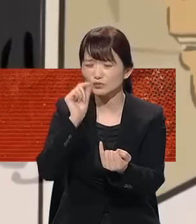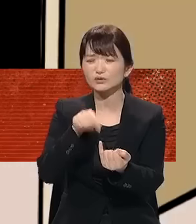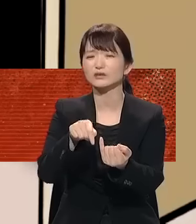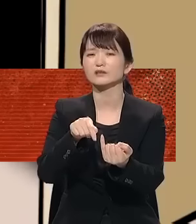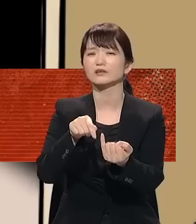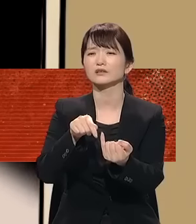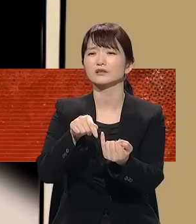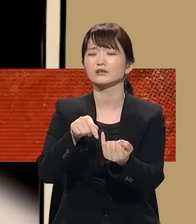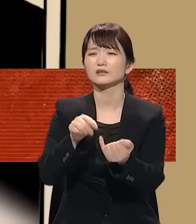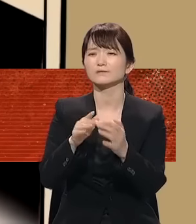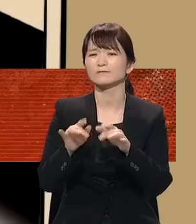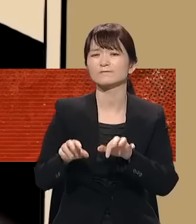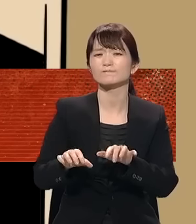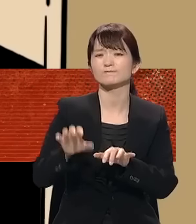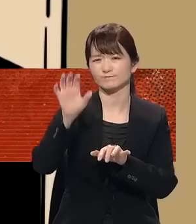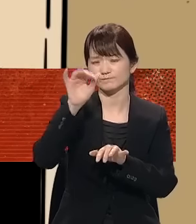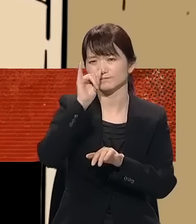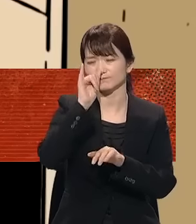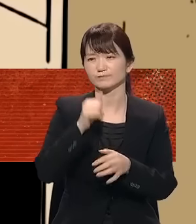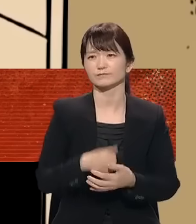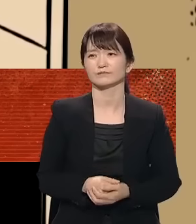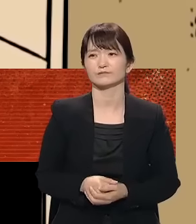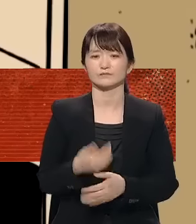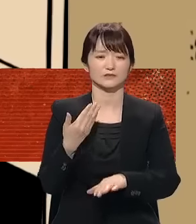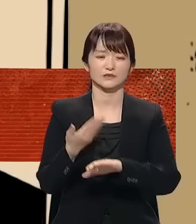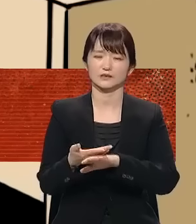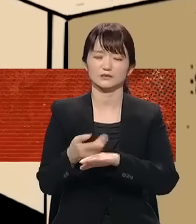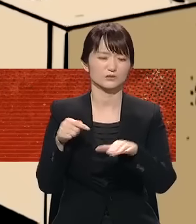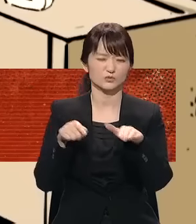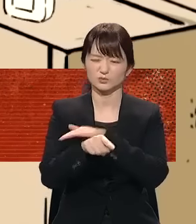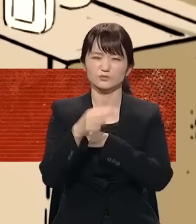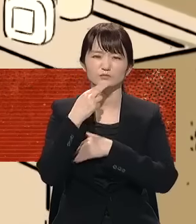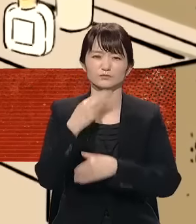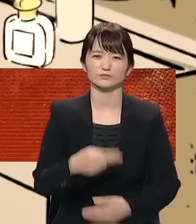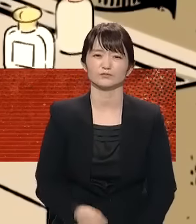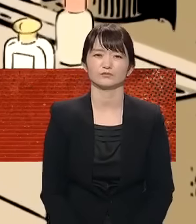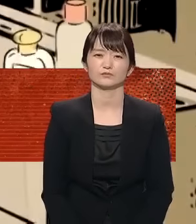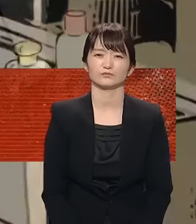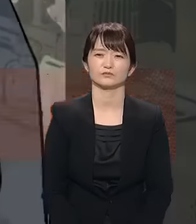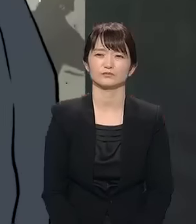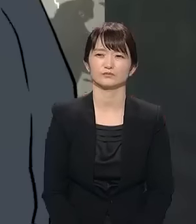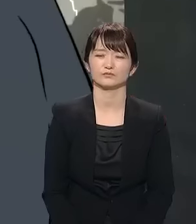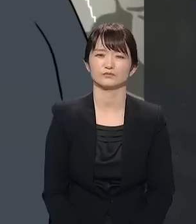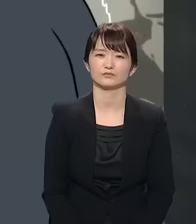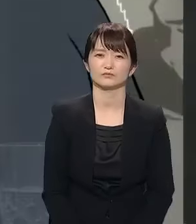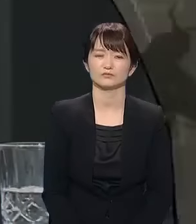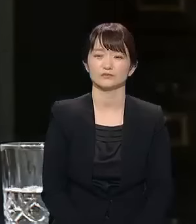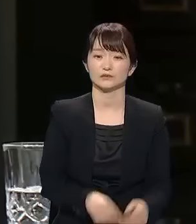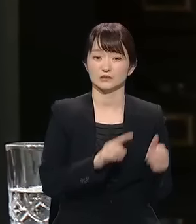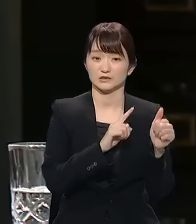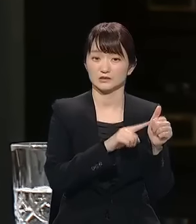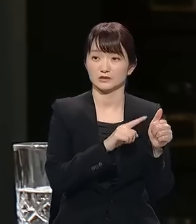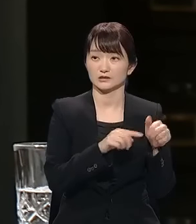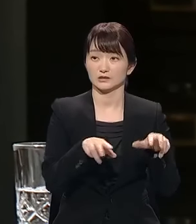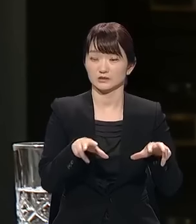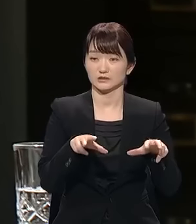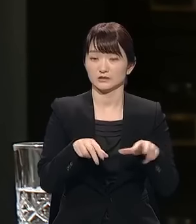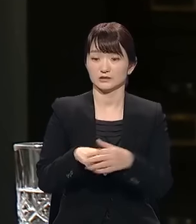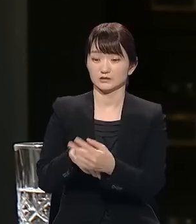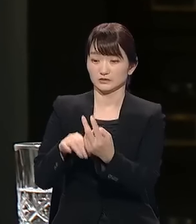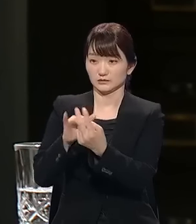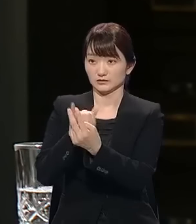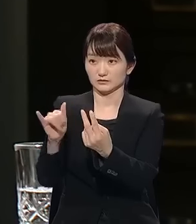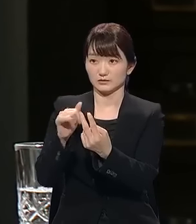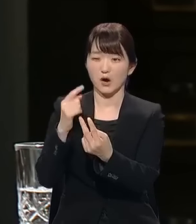그렇게 그 게시판에 글도 남겼지만 다른 조치는 없었다고 합니다 자 이게 제보자는 현재이 두 사람에